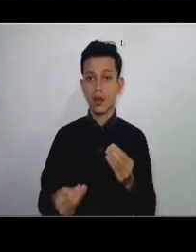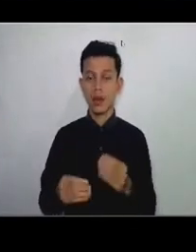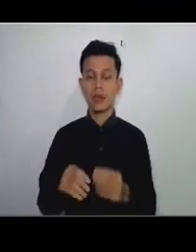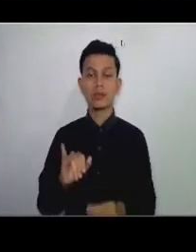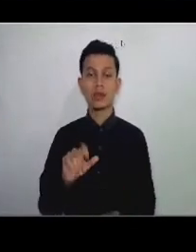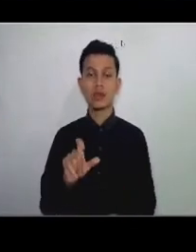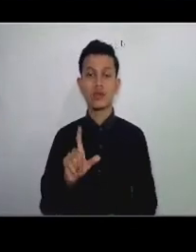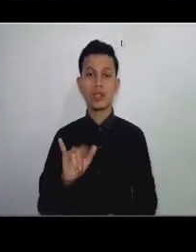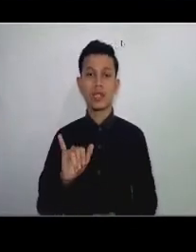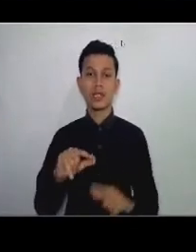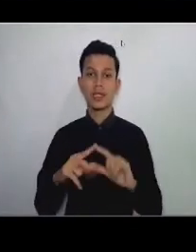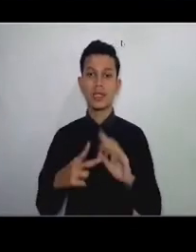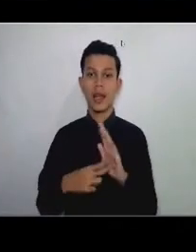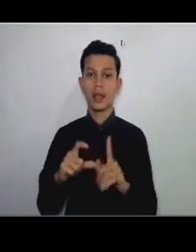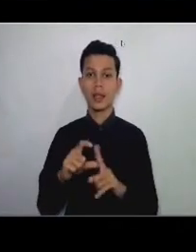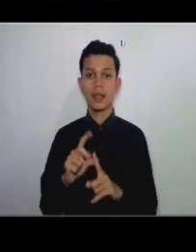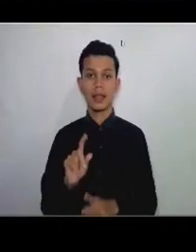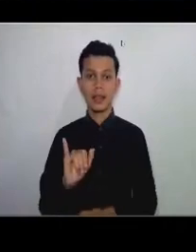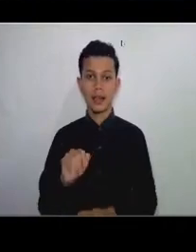sebagai